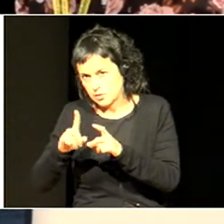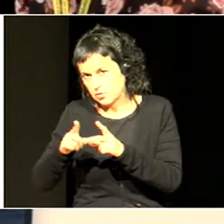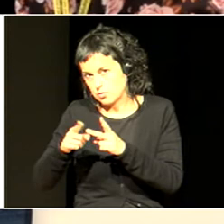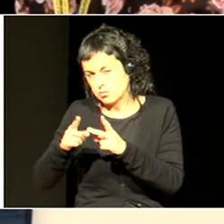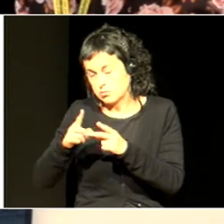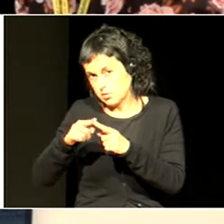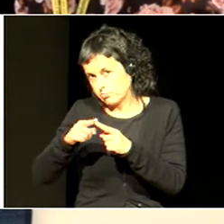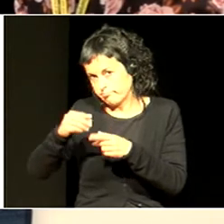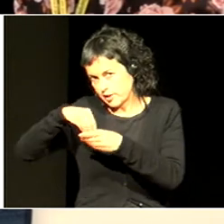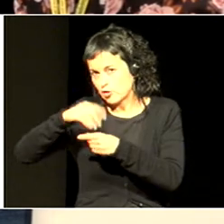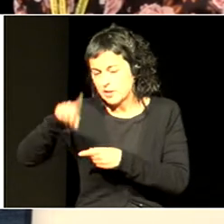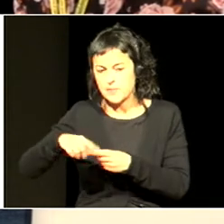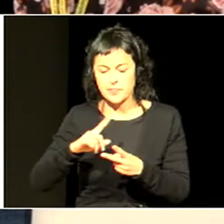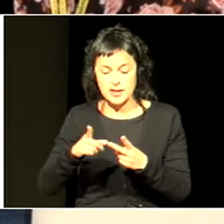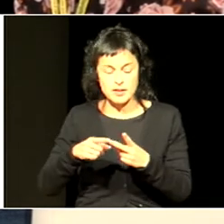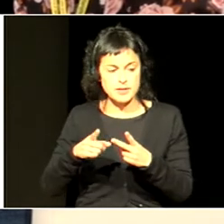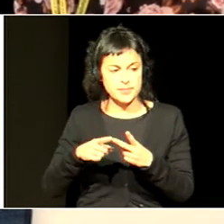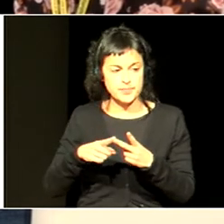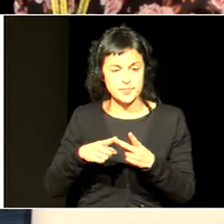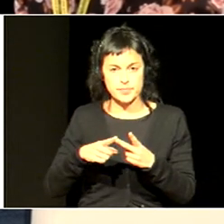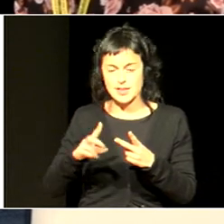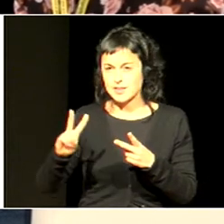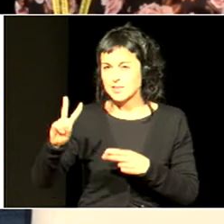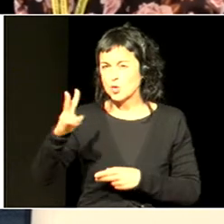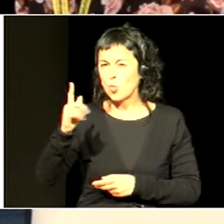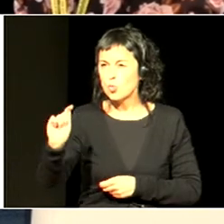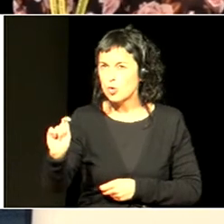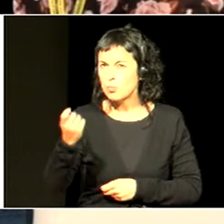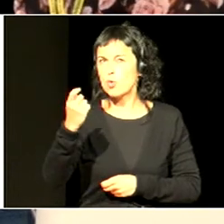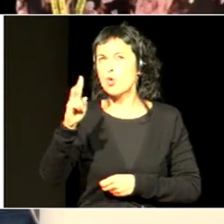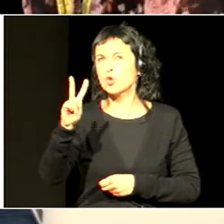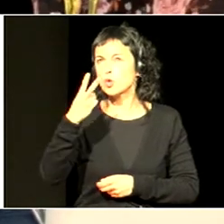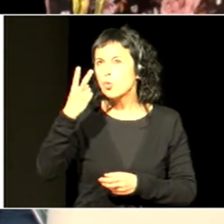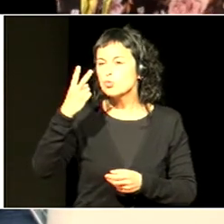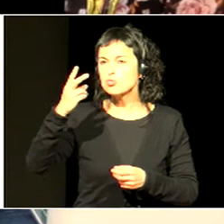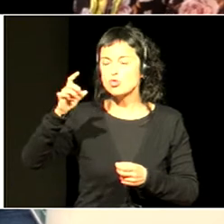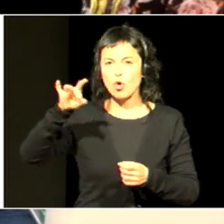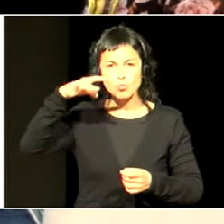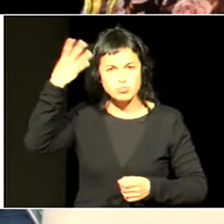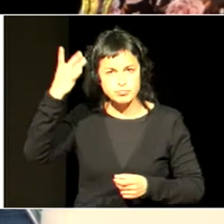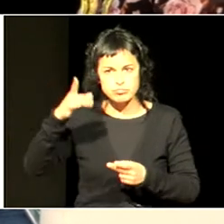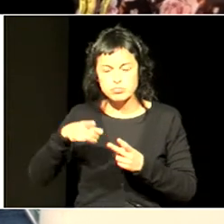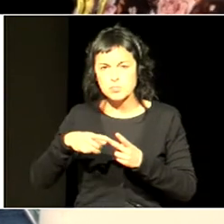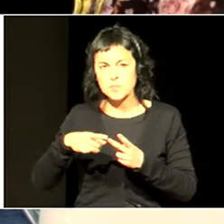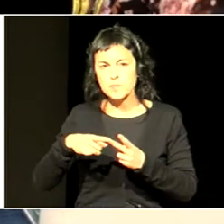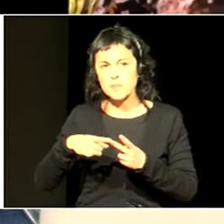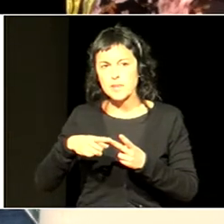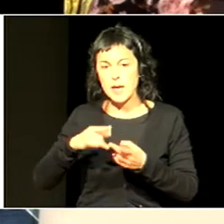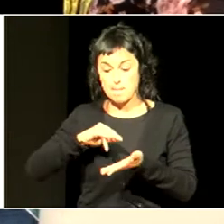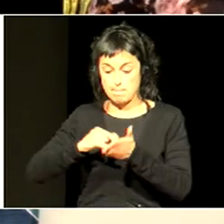Gero, bigarrena izango zen, bigarren lorpena edo bigarren ekimen ba, plangintzarekin lotuta